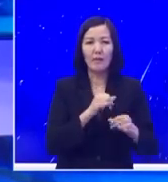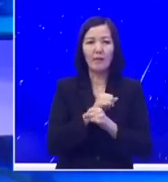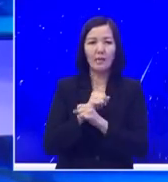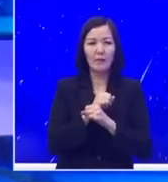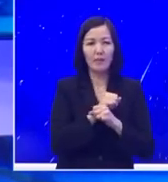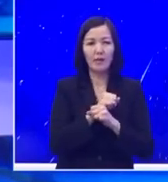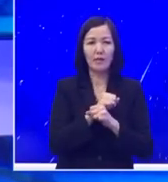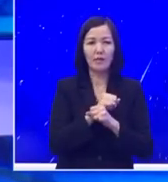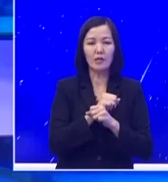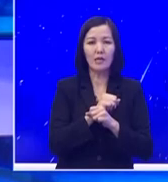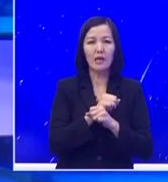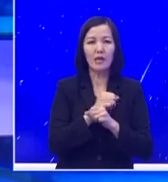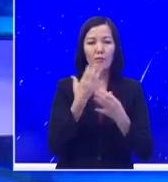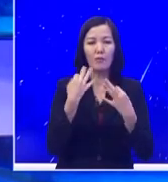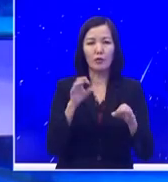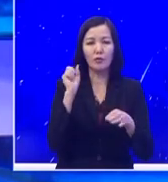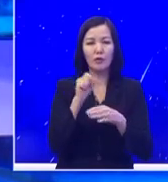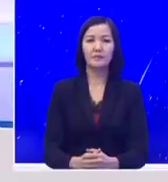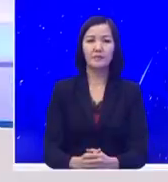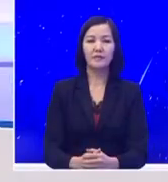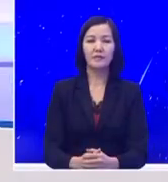демалысына жіберуді тапсырды.